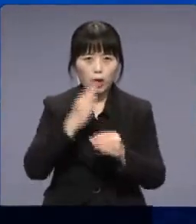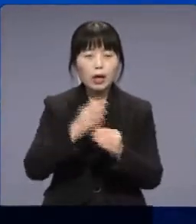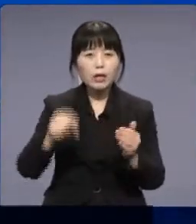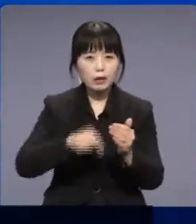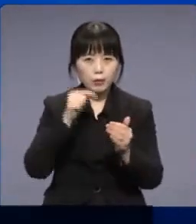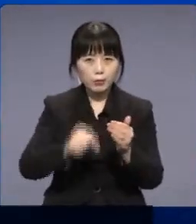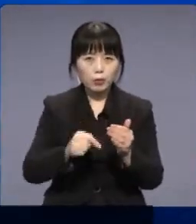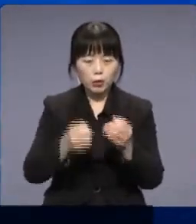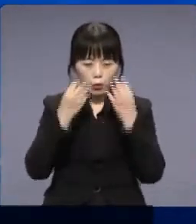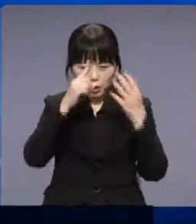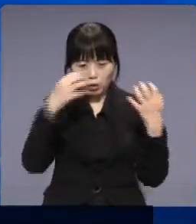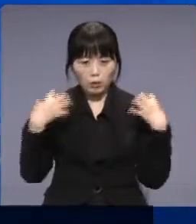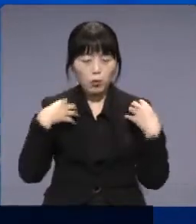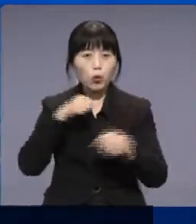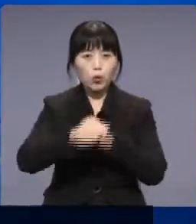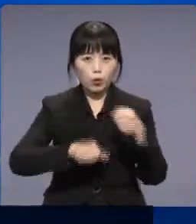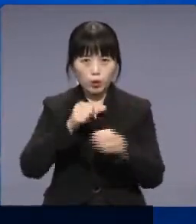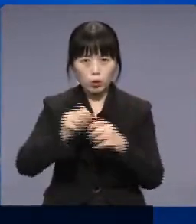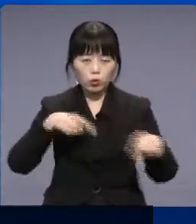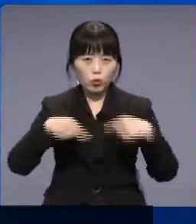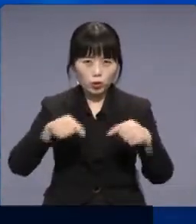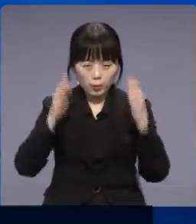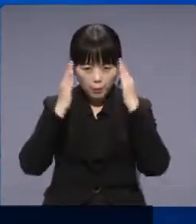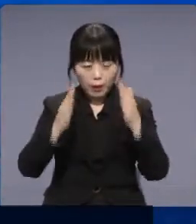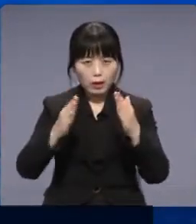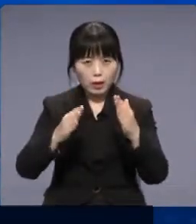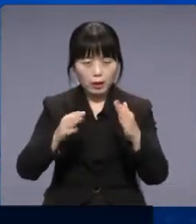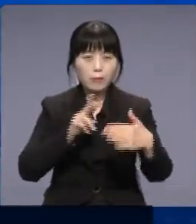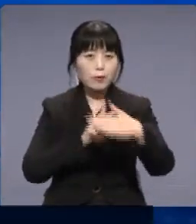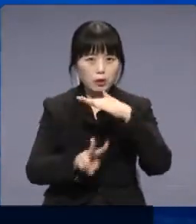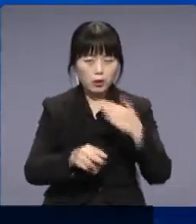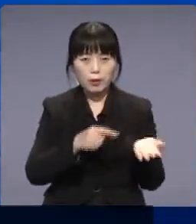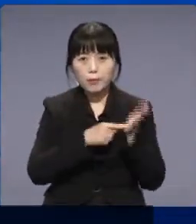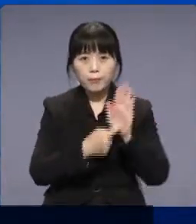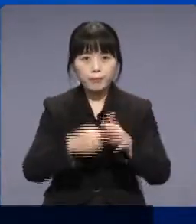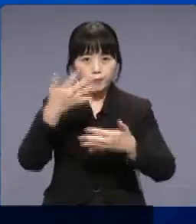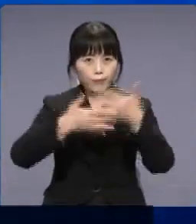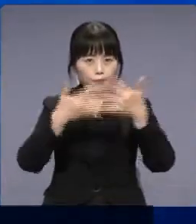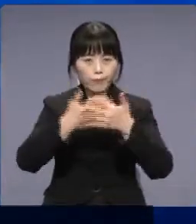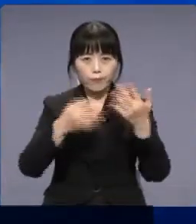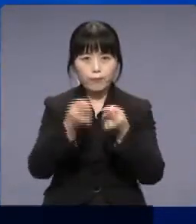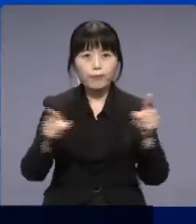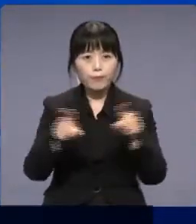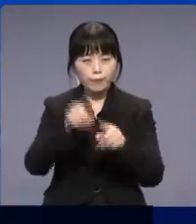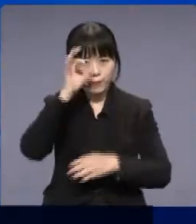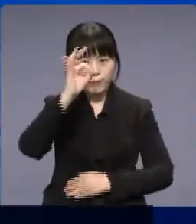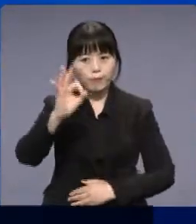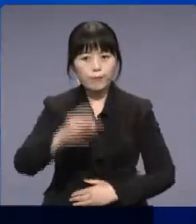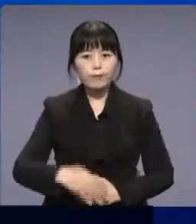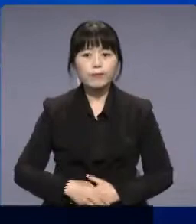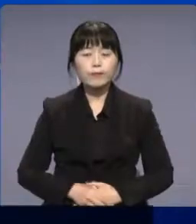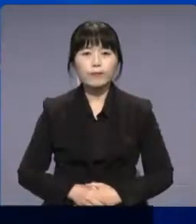하는 새 정부의 5년간의 국정 방향과 철학을 제시했습니다. 그 모습을 영상으로 함께 만나보시죠.